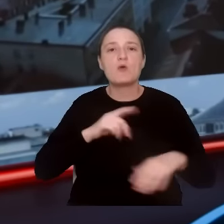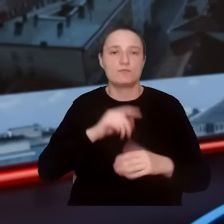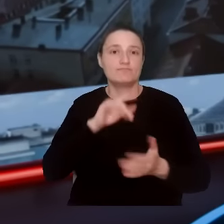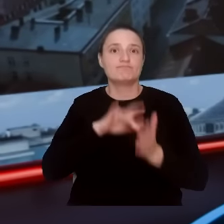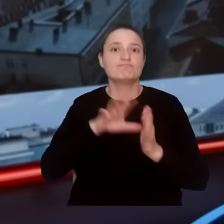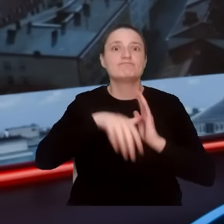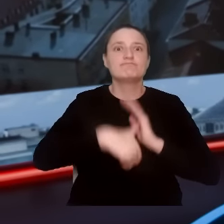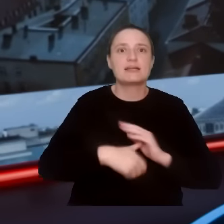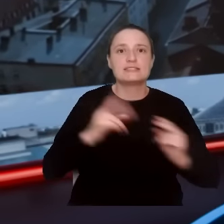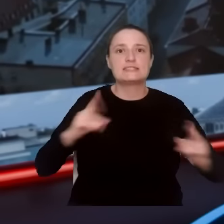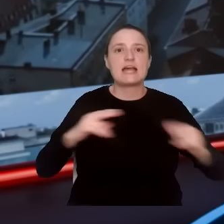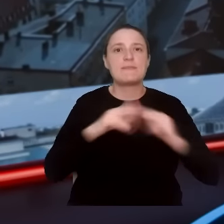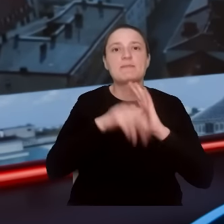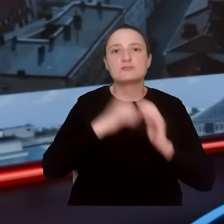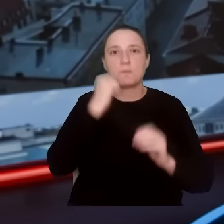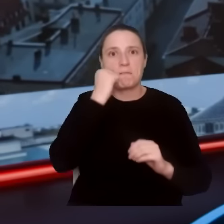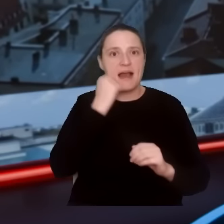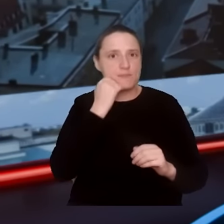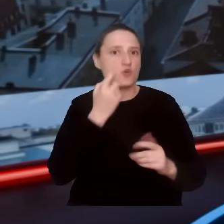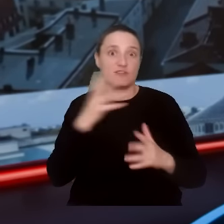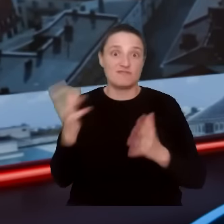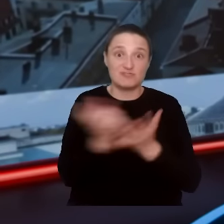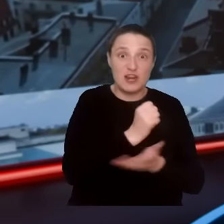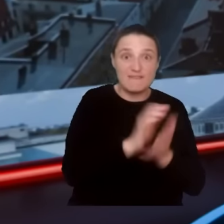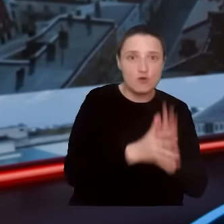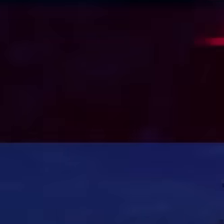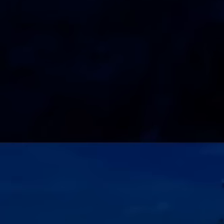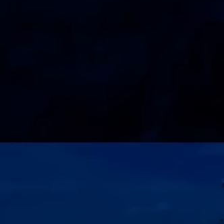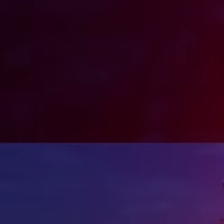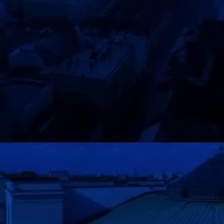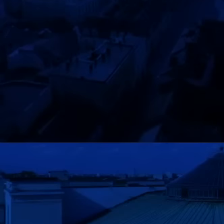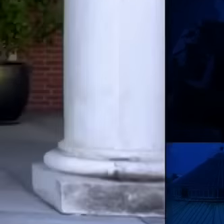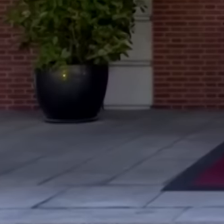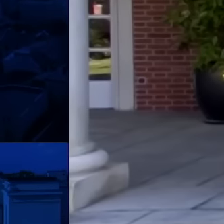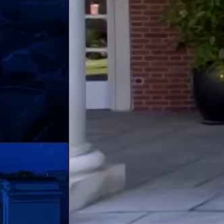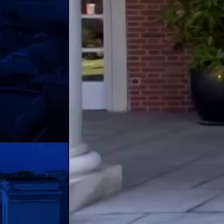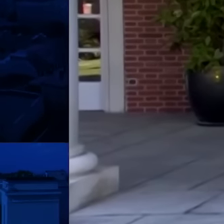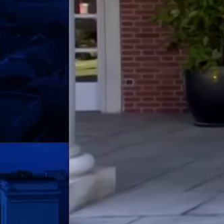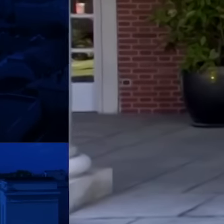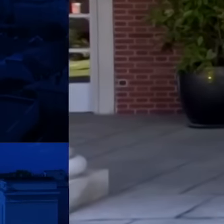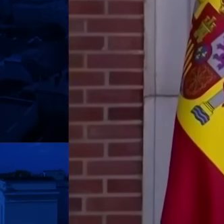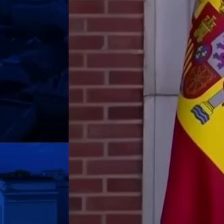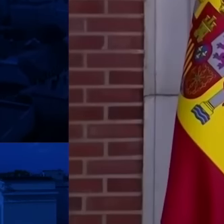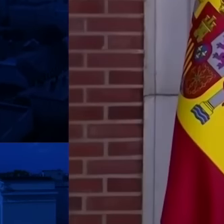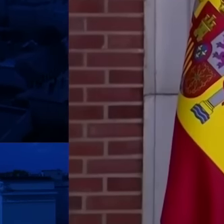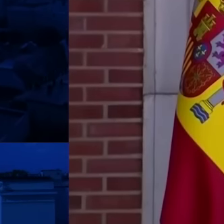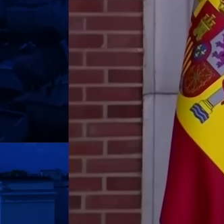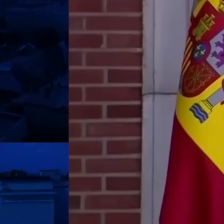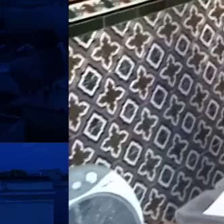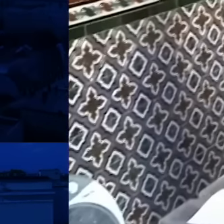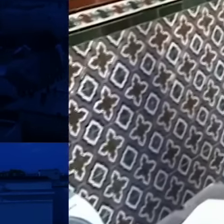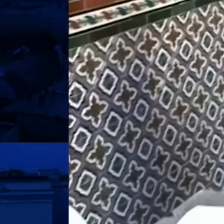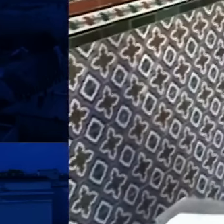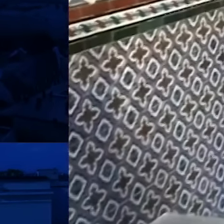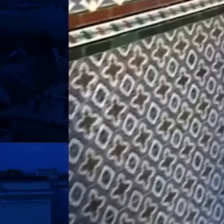wojny wzięli i jakoś zapomnieli oddać. Ale teraz wróciły i zaraz je pokażemy. Pedro Sanchez dalej premierem. Żona